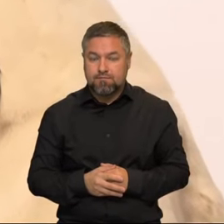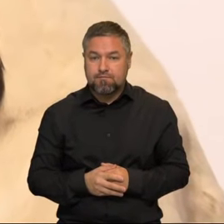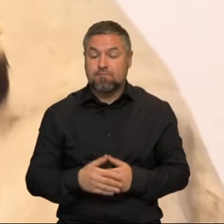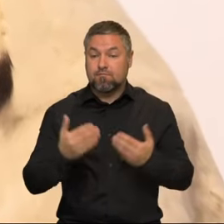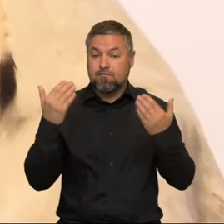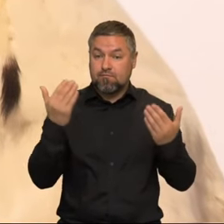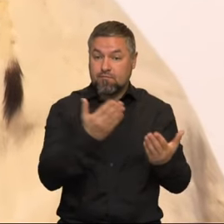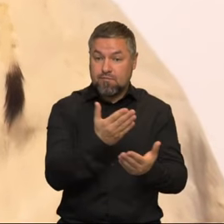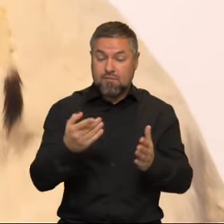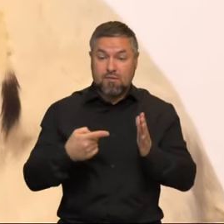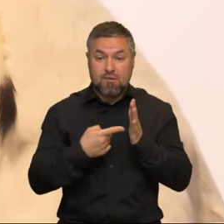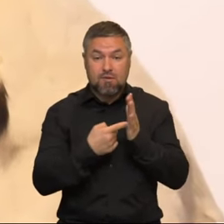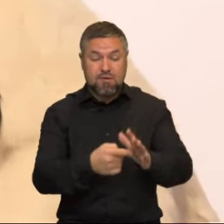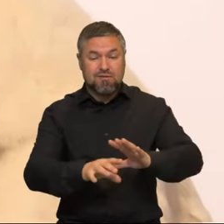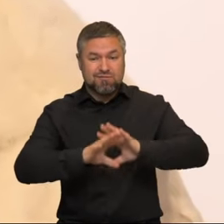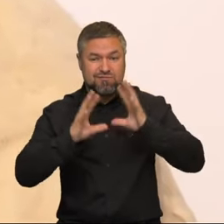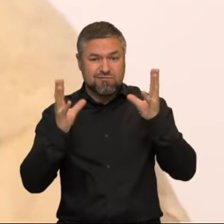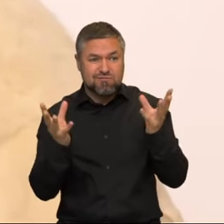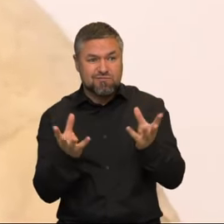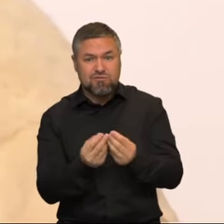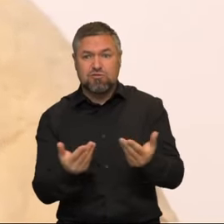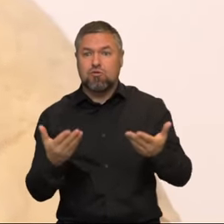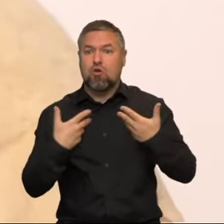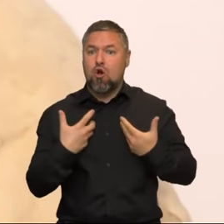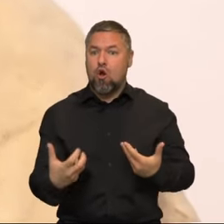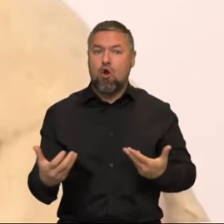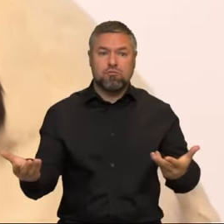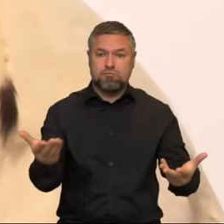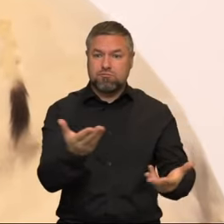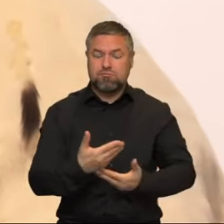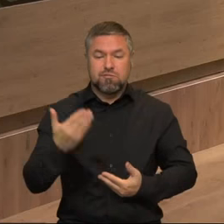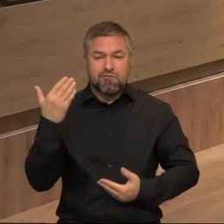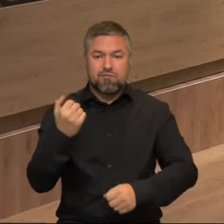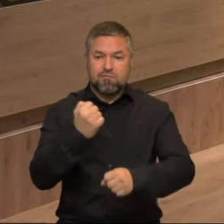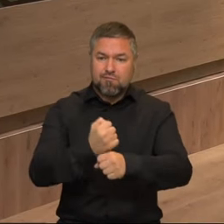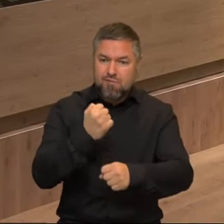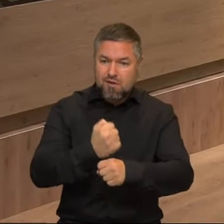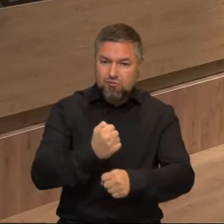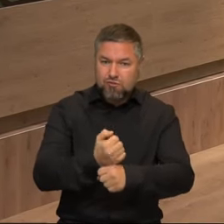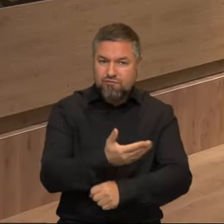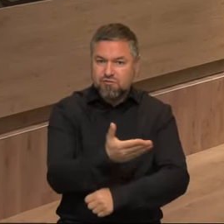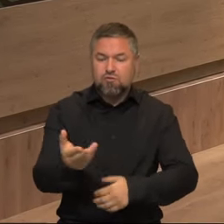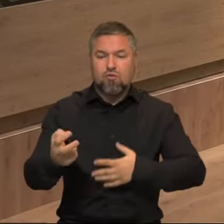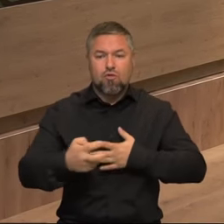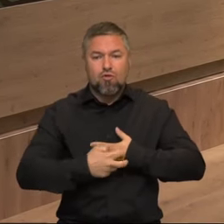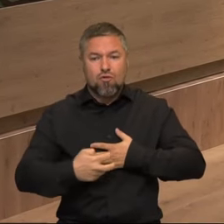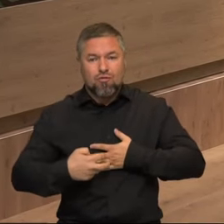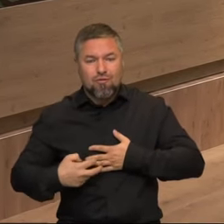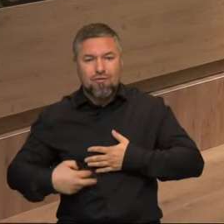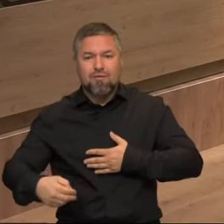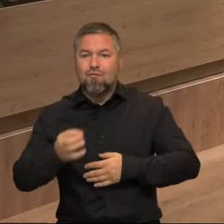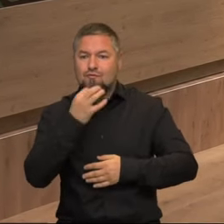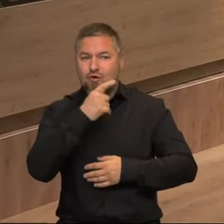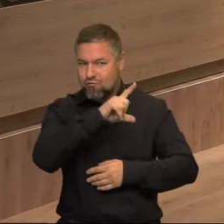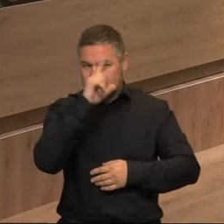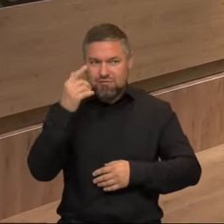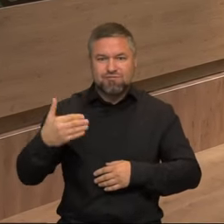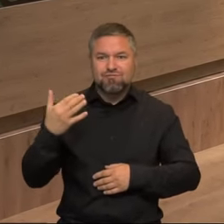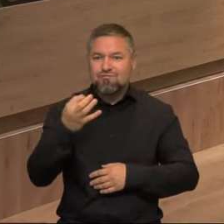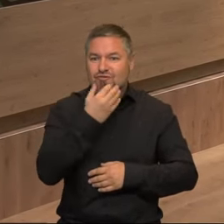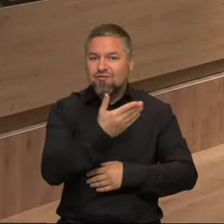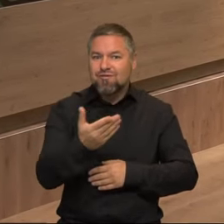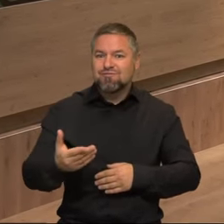Słowa powitania kieruję w stronę wszystkich przybyłych gości. Witam pracowników, doktorantów, młodzież akademicką naszej